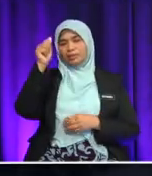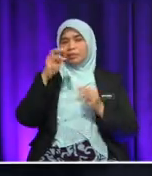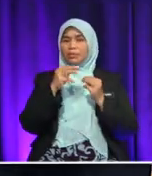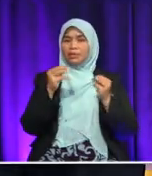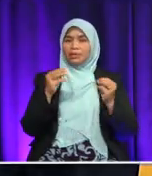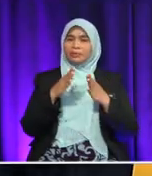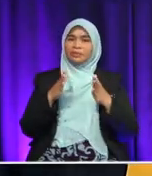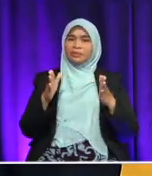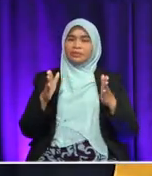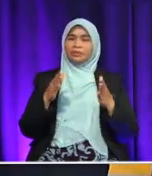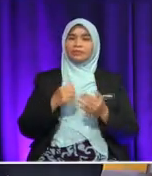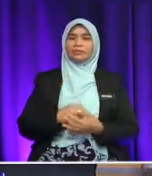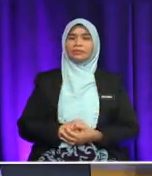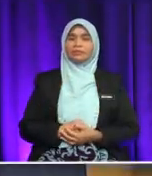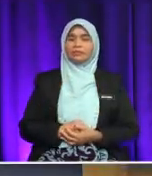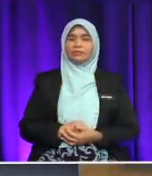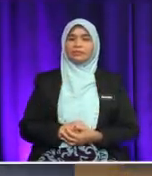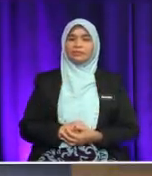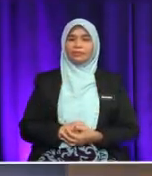Allahu Akbar